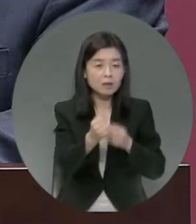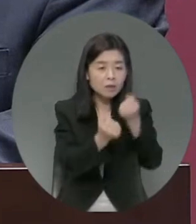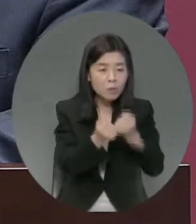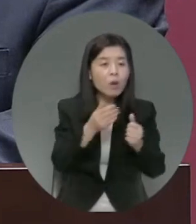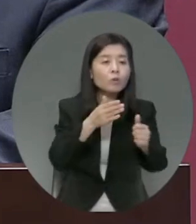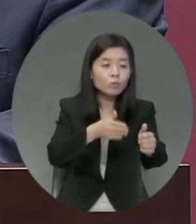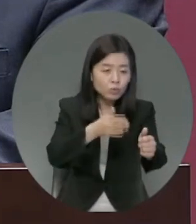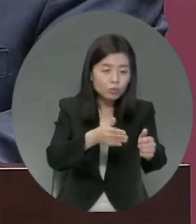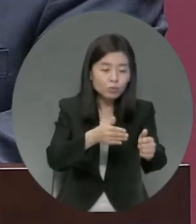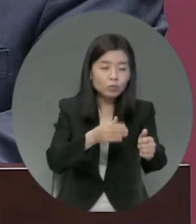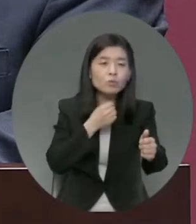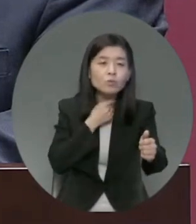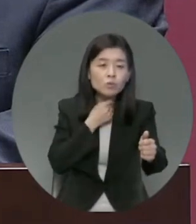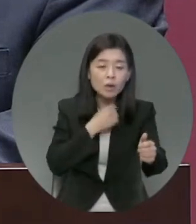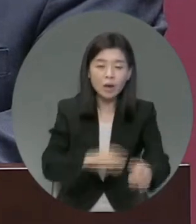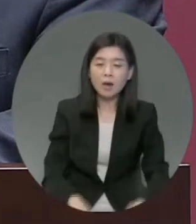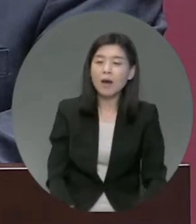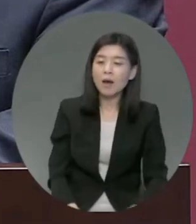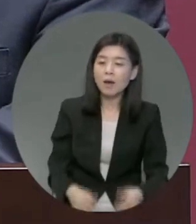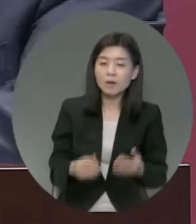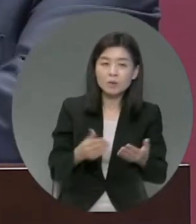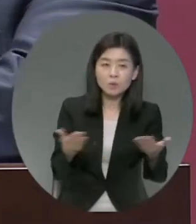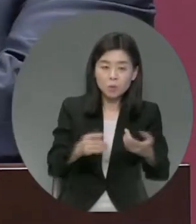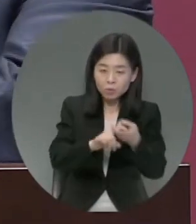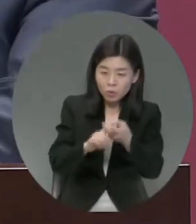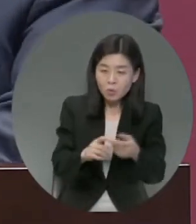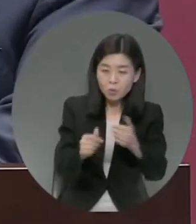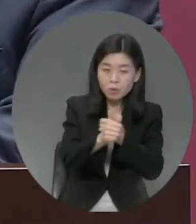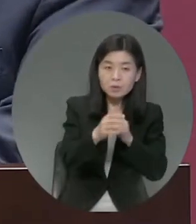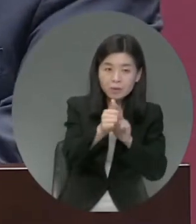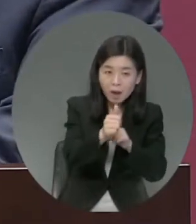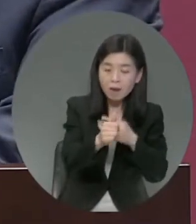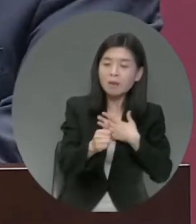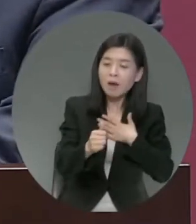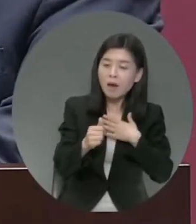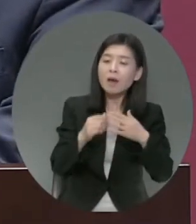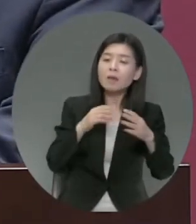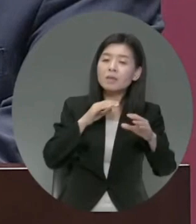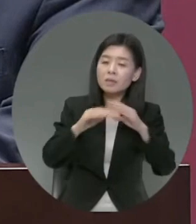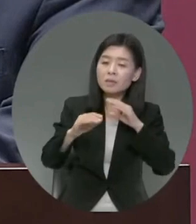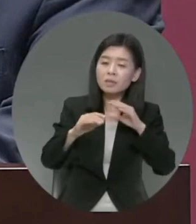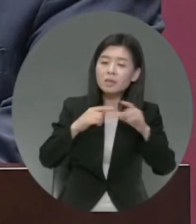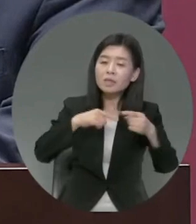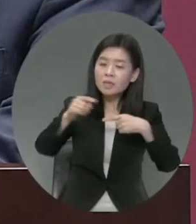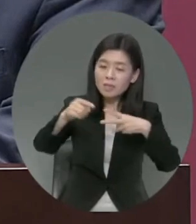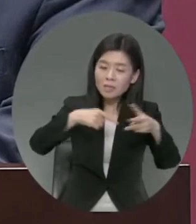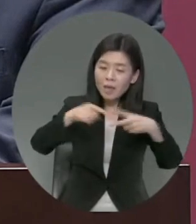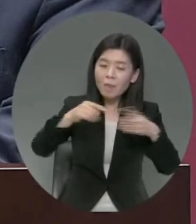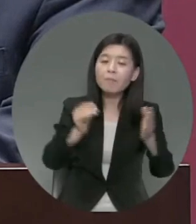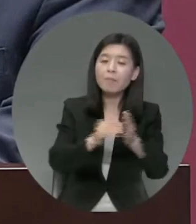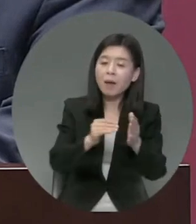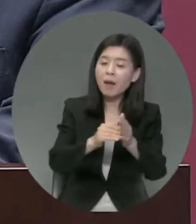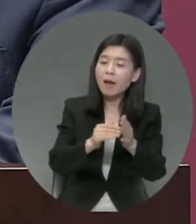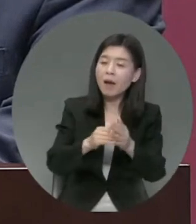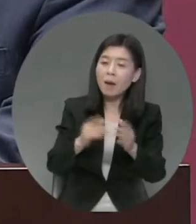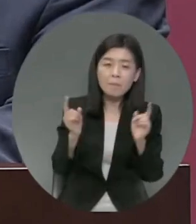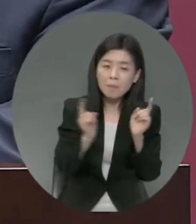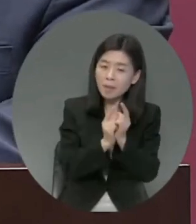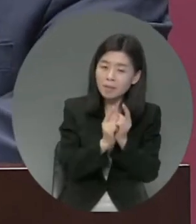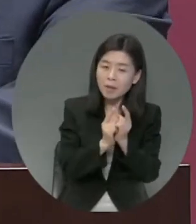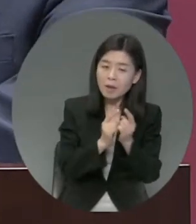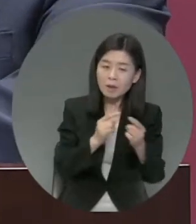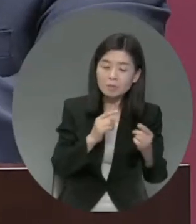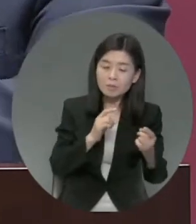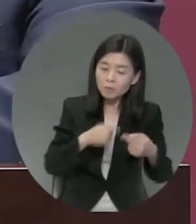아 자기 이제 설명을 다 들어서 이해가 됐기 때문에 장관을 만날 필요가 없다라고 얘기를 굳이 안 만나셔도 된다 얘기를 해서 안 만난